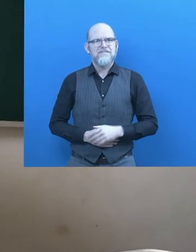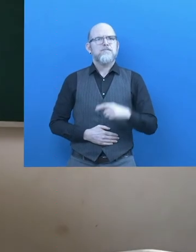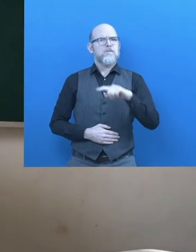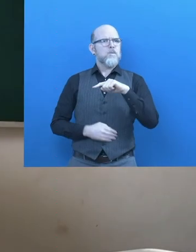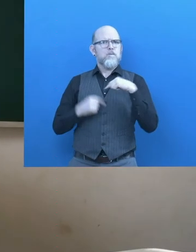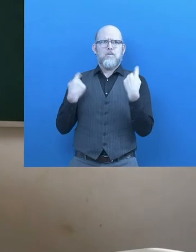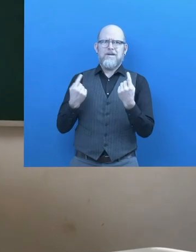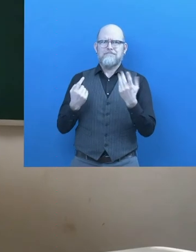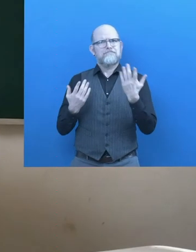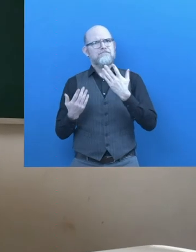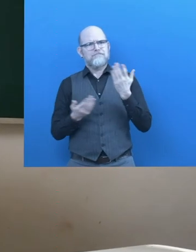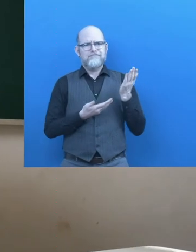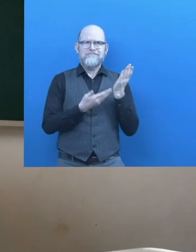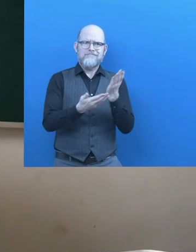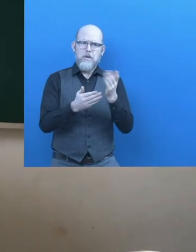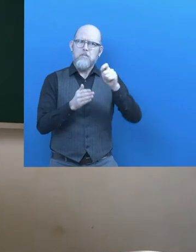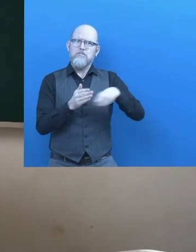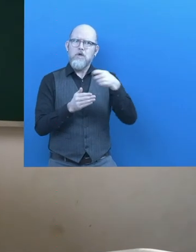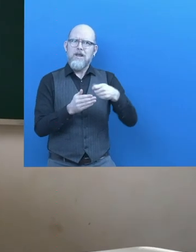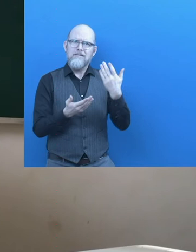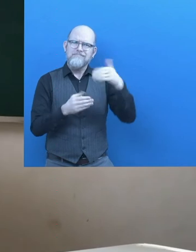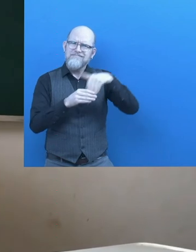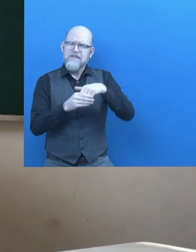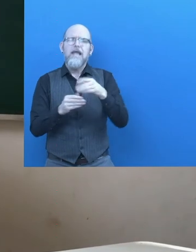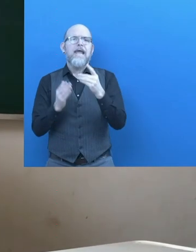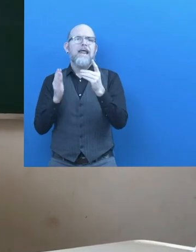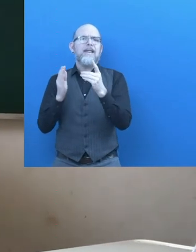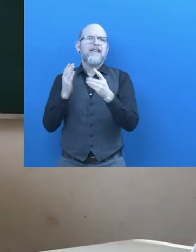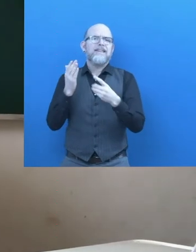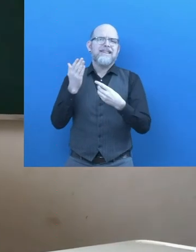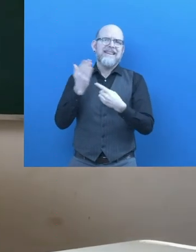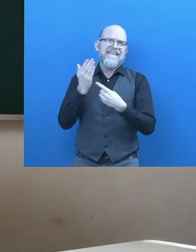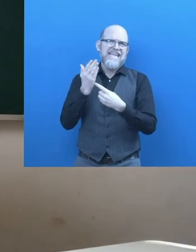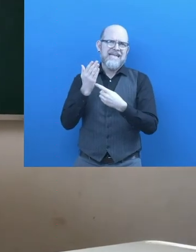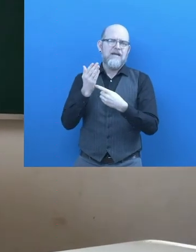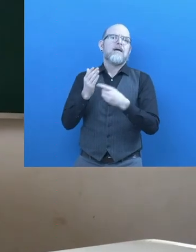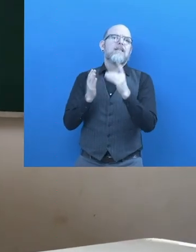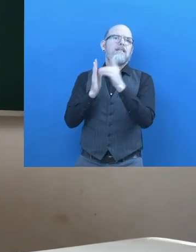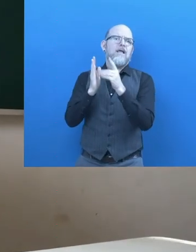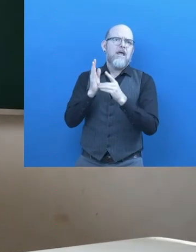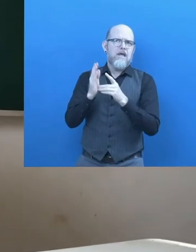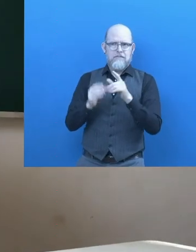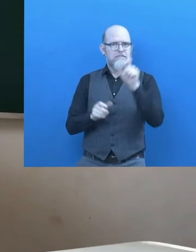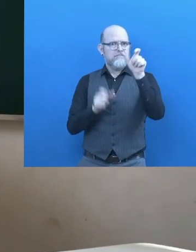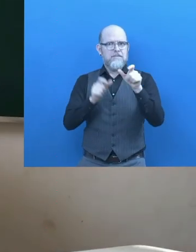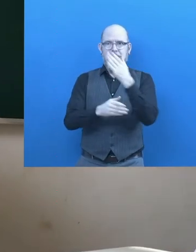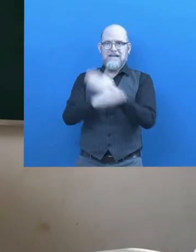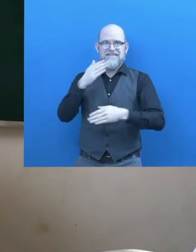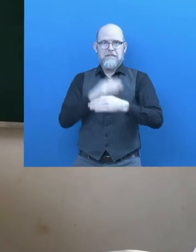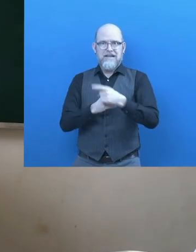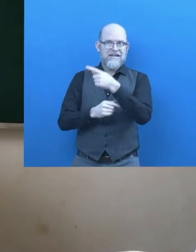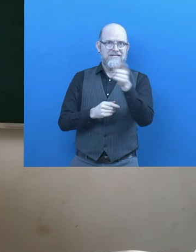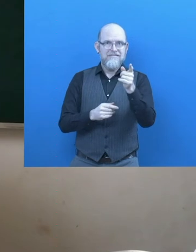So our business uses technology and data to help people with